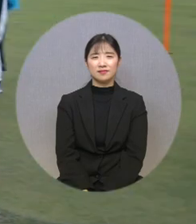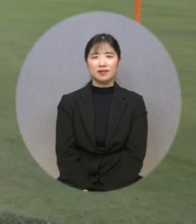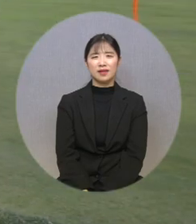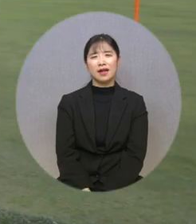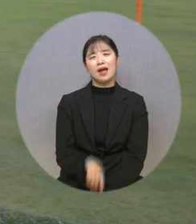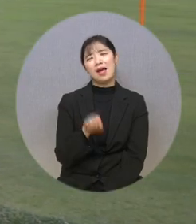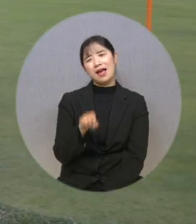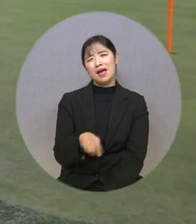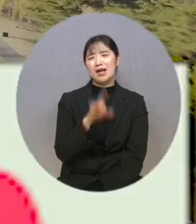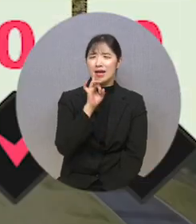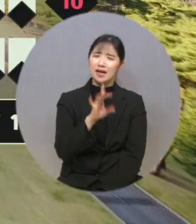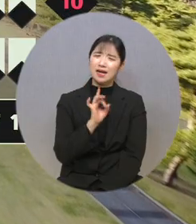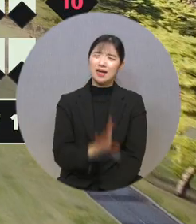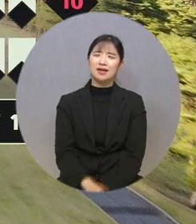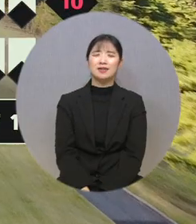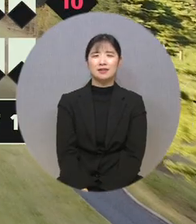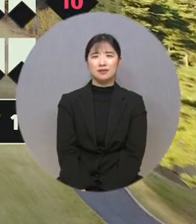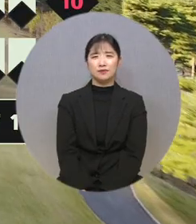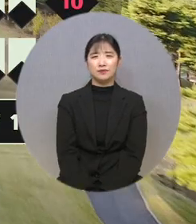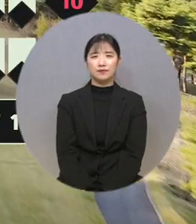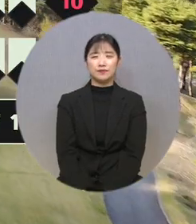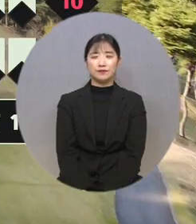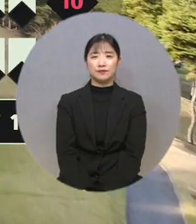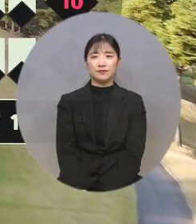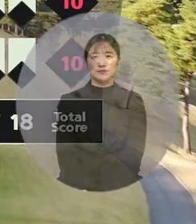이렇게 되면 안 되는데?